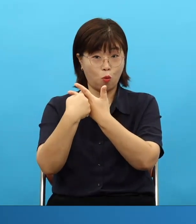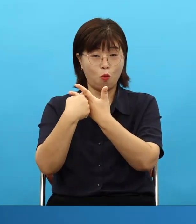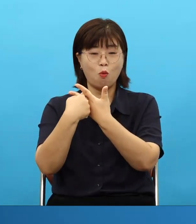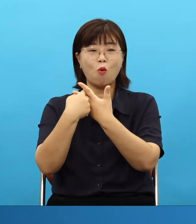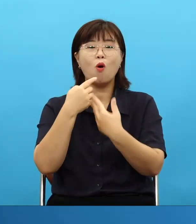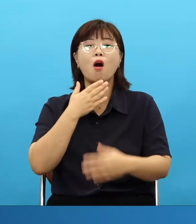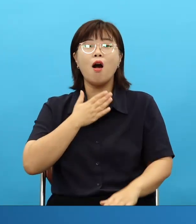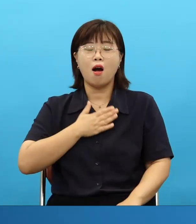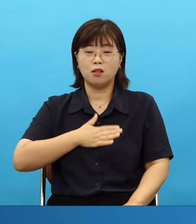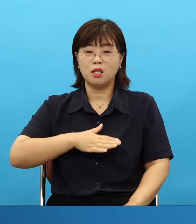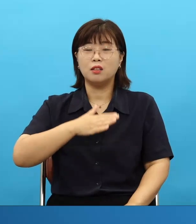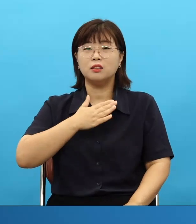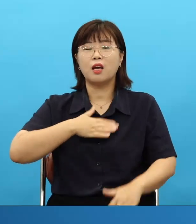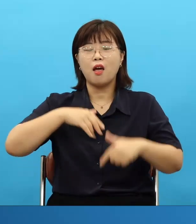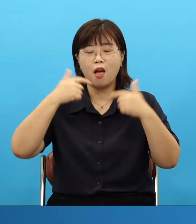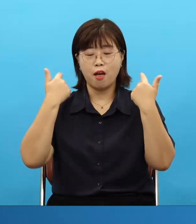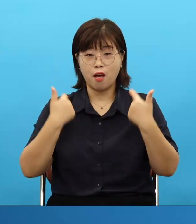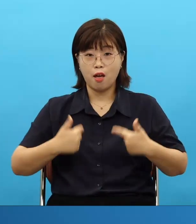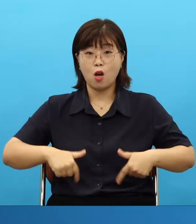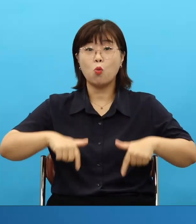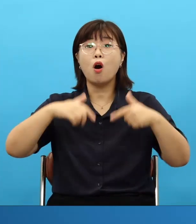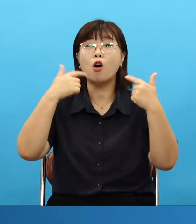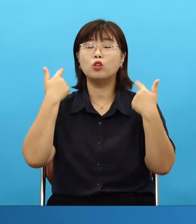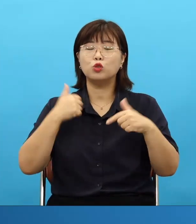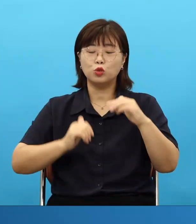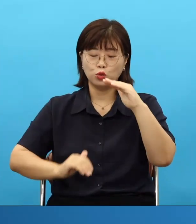아시고 늘